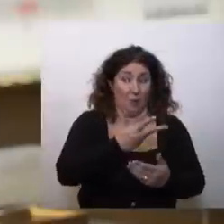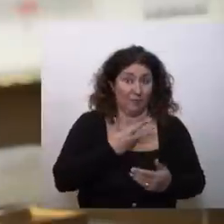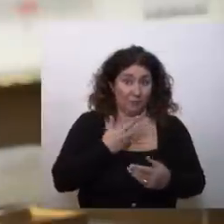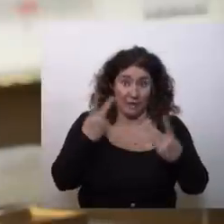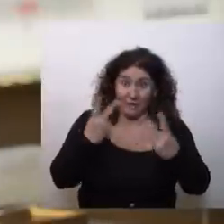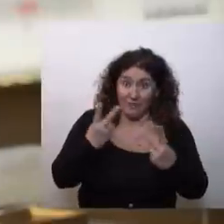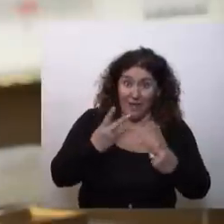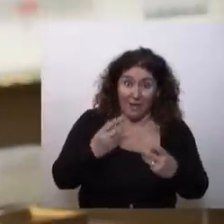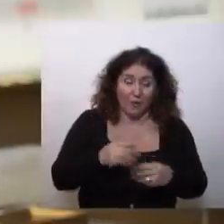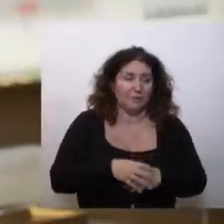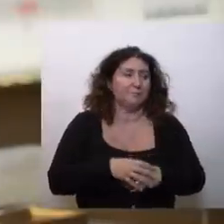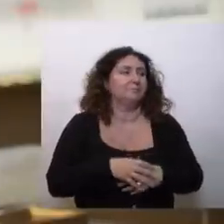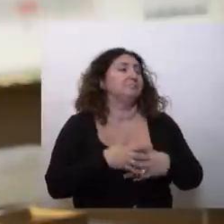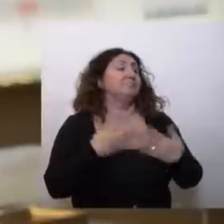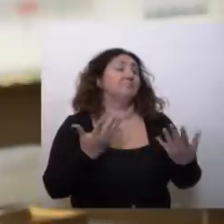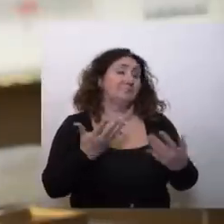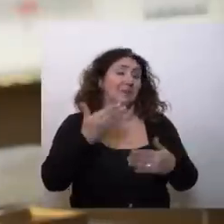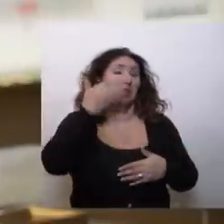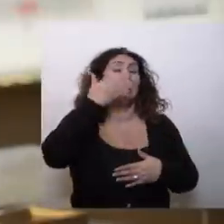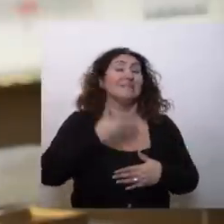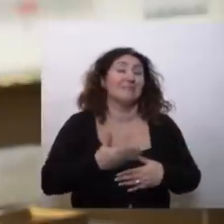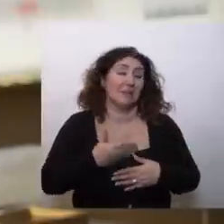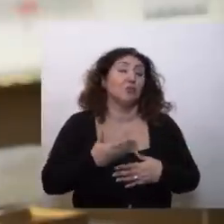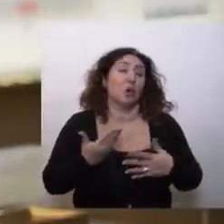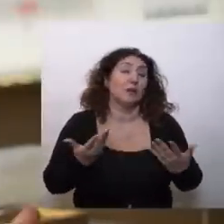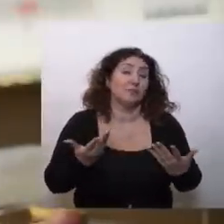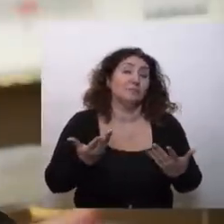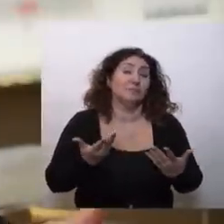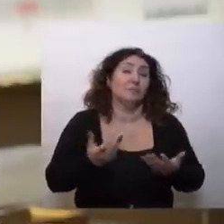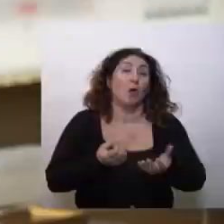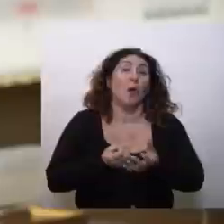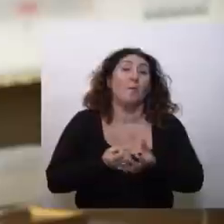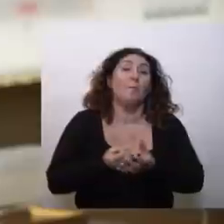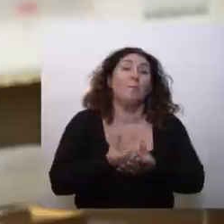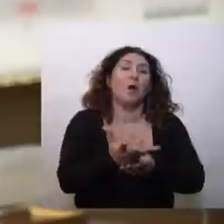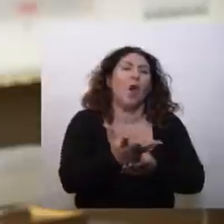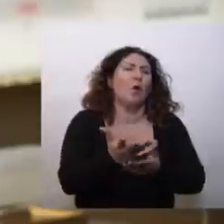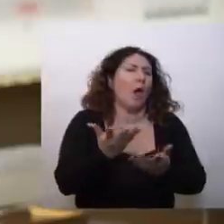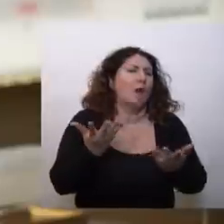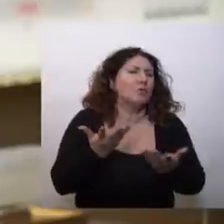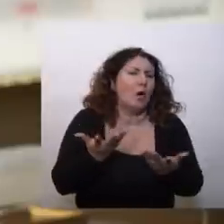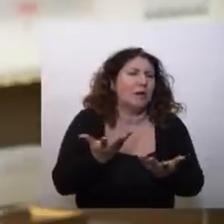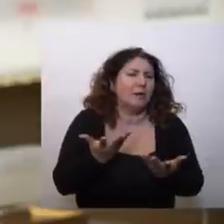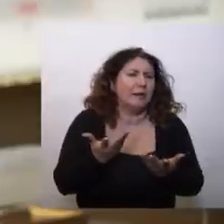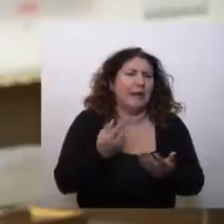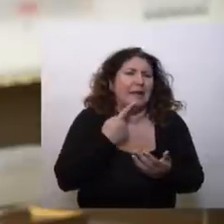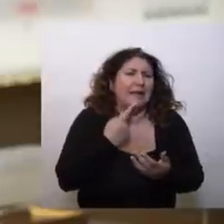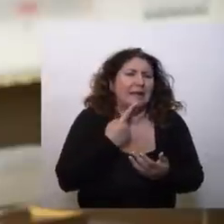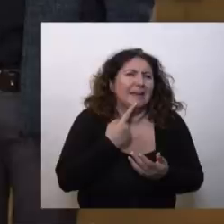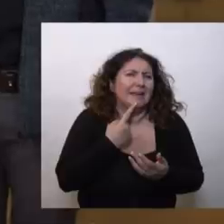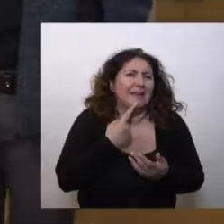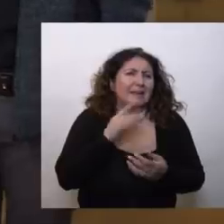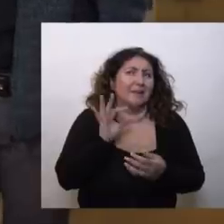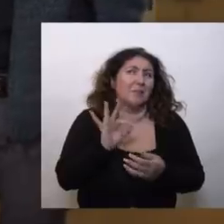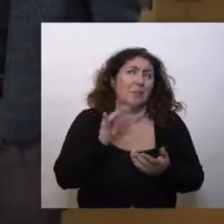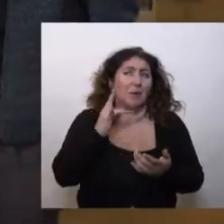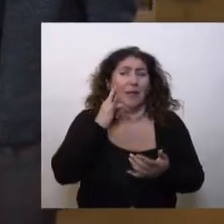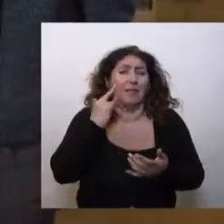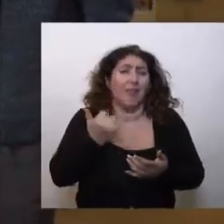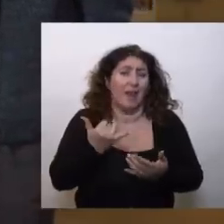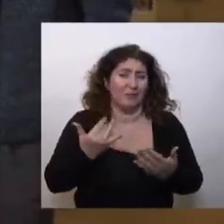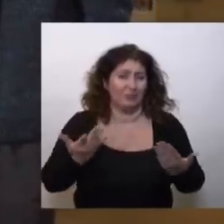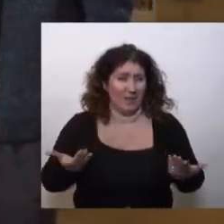La sindone è anche una provocazione all'intelligenza, se vogliamo usare questa espressione,